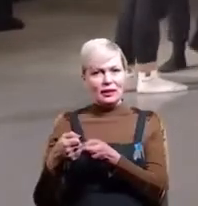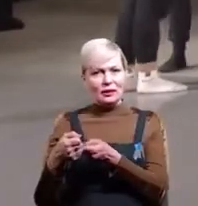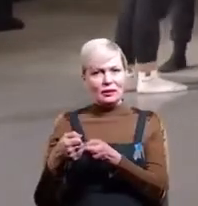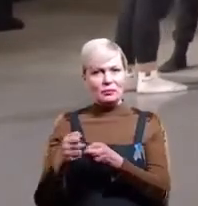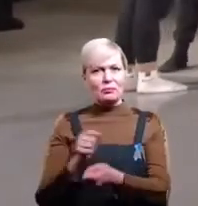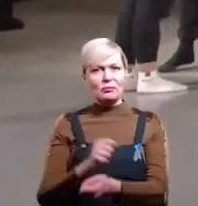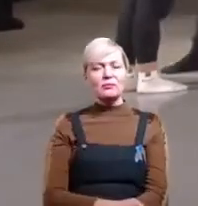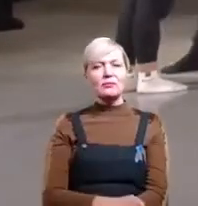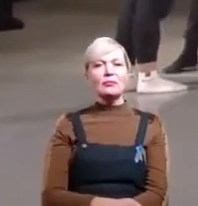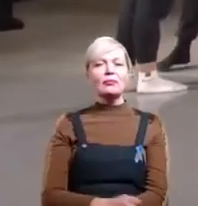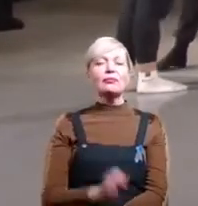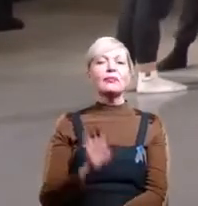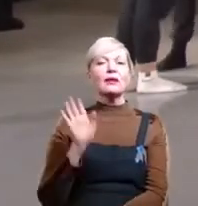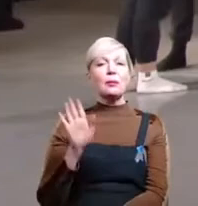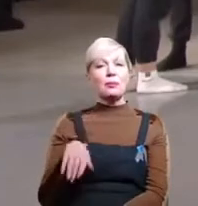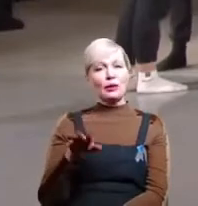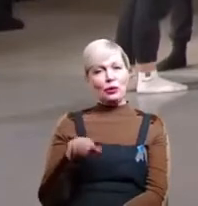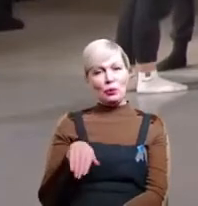Потом.